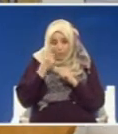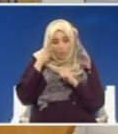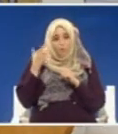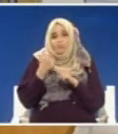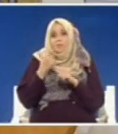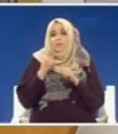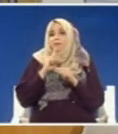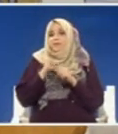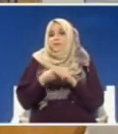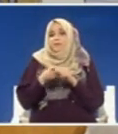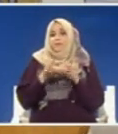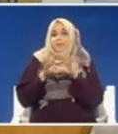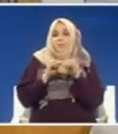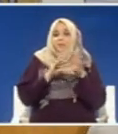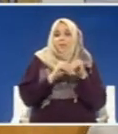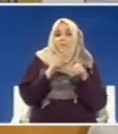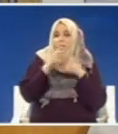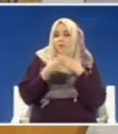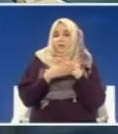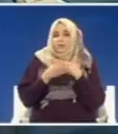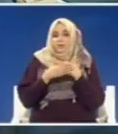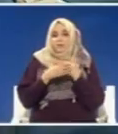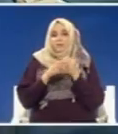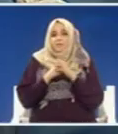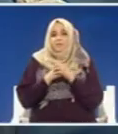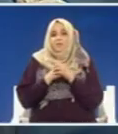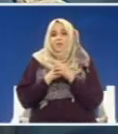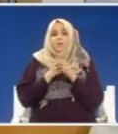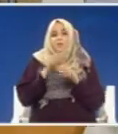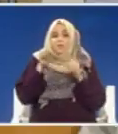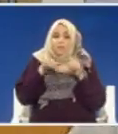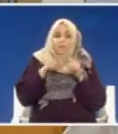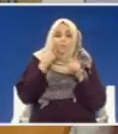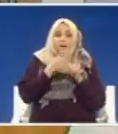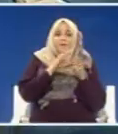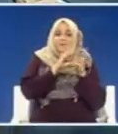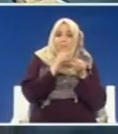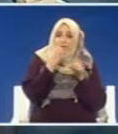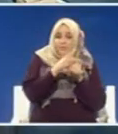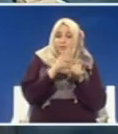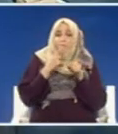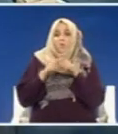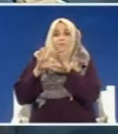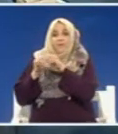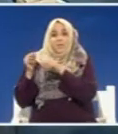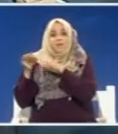الأسرتين. فلذلك أنصح هذه الأخت الكريمة أن تستعين بأهلها وأهل خطيبها من أجل الوصول إلى